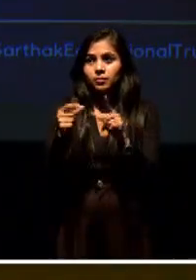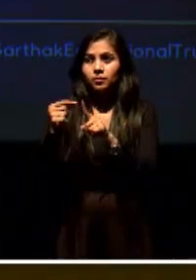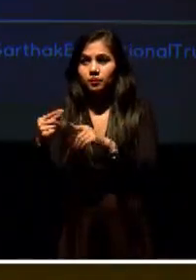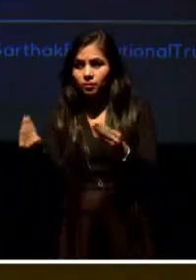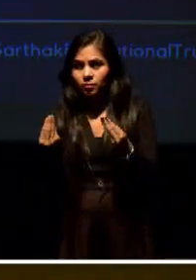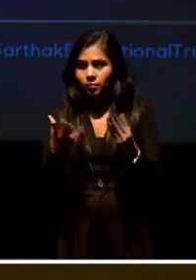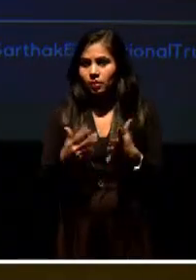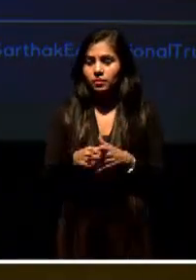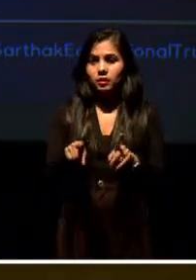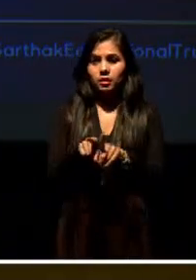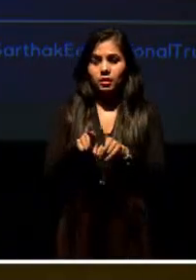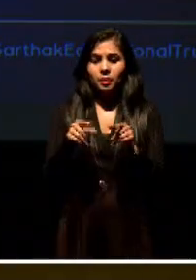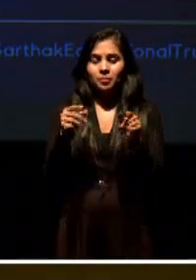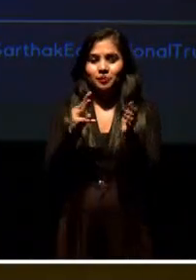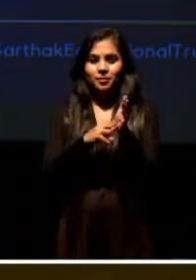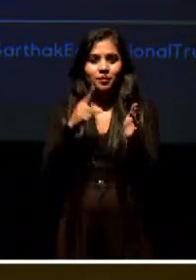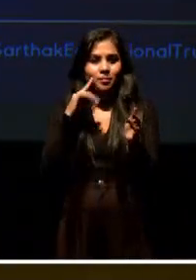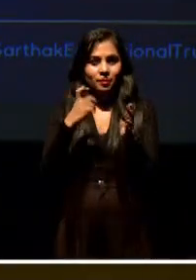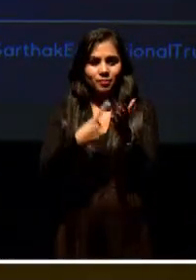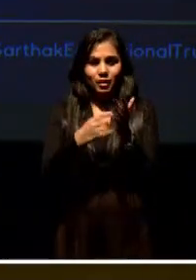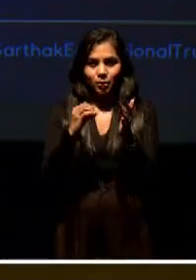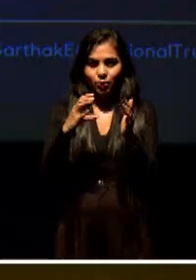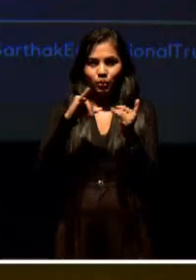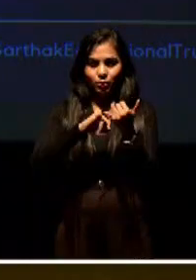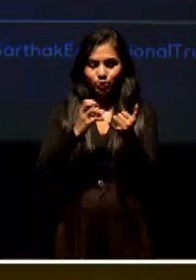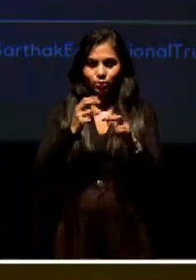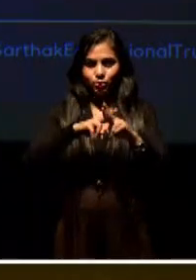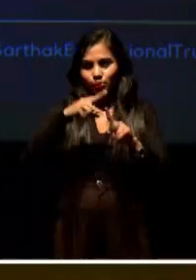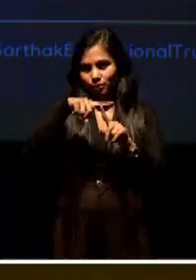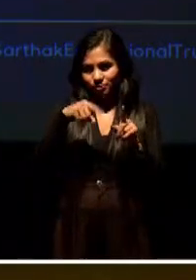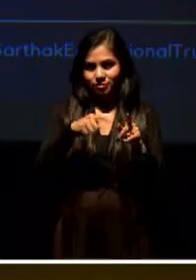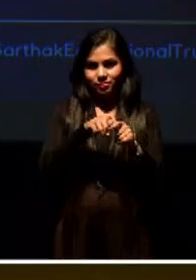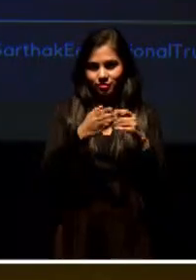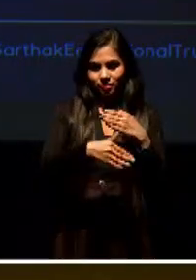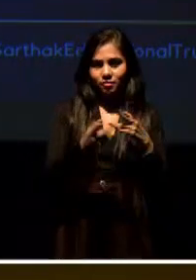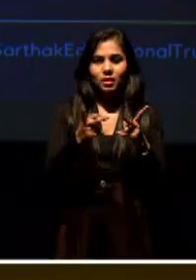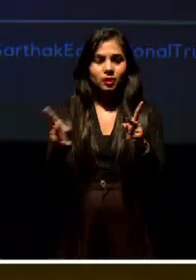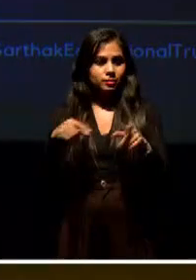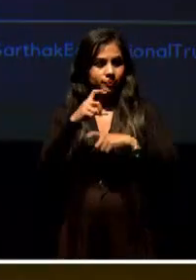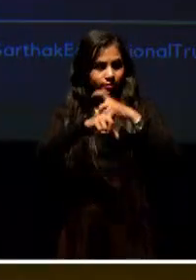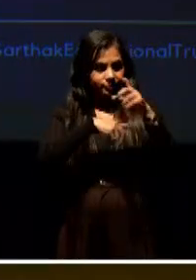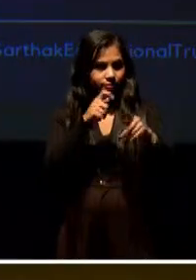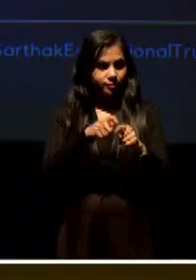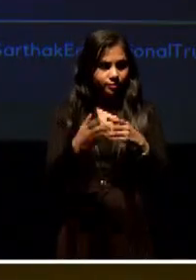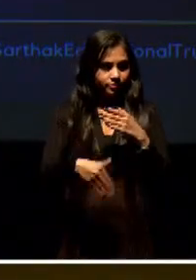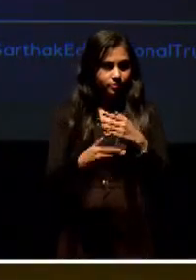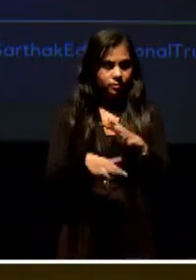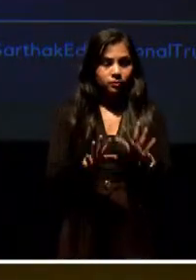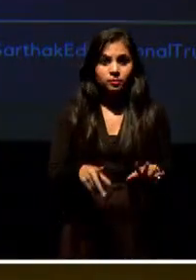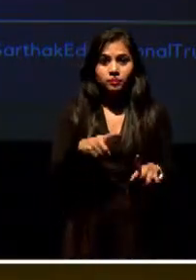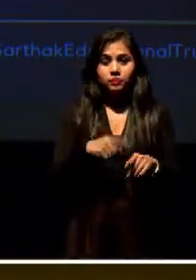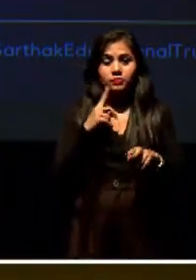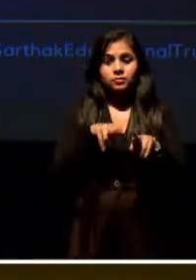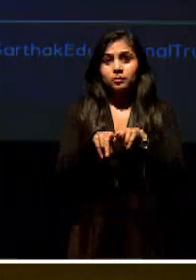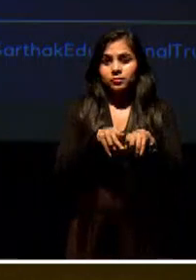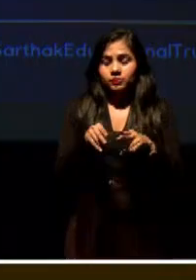जो माइक्रोसॉफ्ट ने भी उसमें काम किया है और दूसरी कंपनीज़ भी हैं. जैसे मान लीजिए मैं एक रेस्टोरेंट में जाऊं और वहाँ का